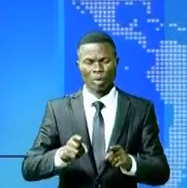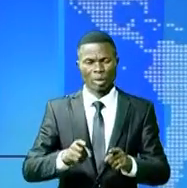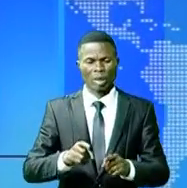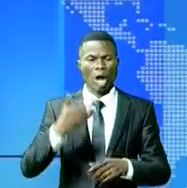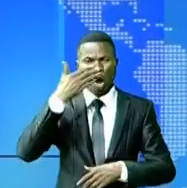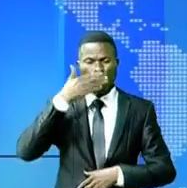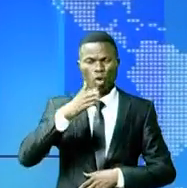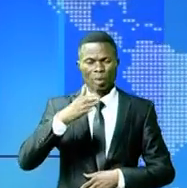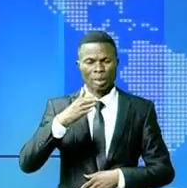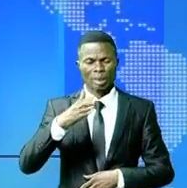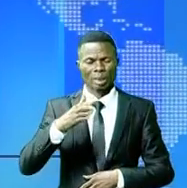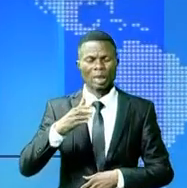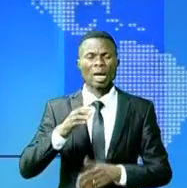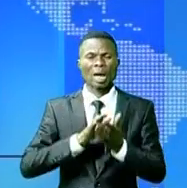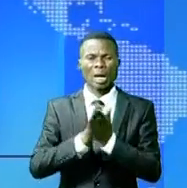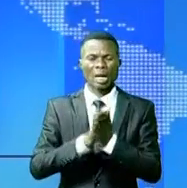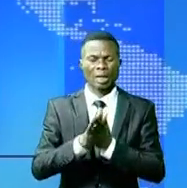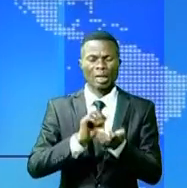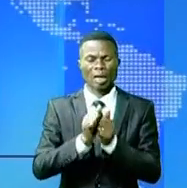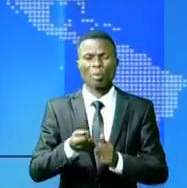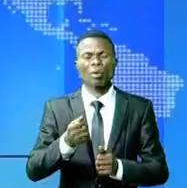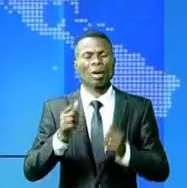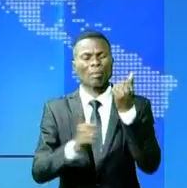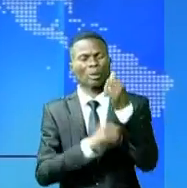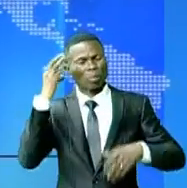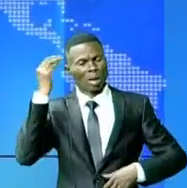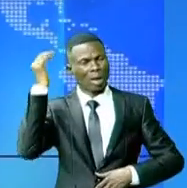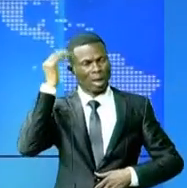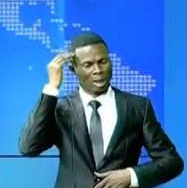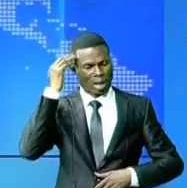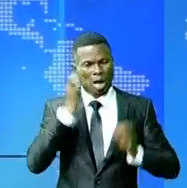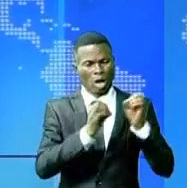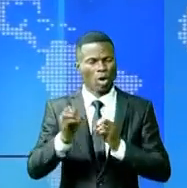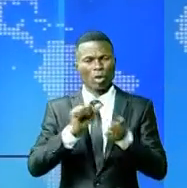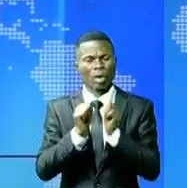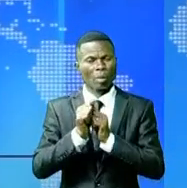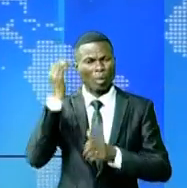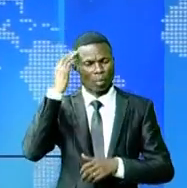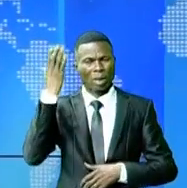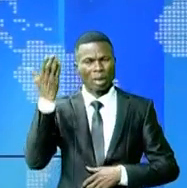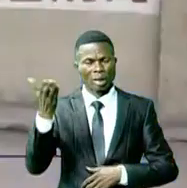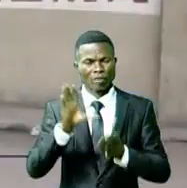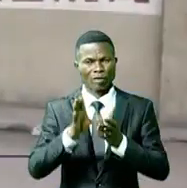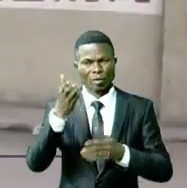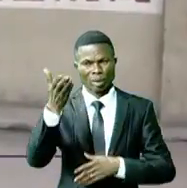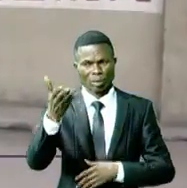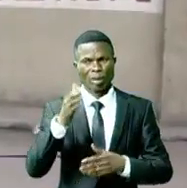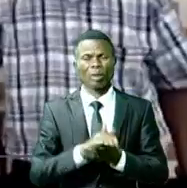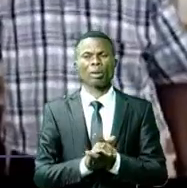qui prend en charge le malade mental, a organisé une matinée de sensibilisation sur cette maladie. Reportage Redépanda.